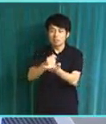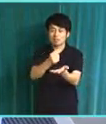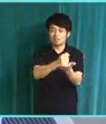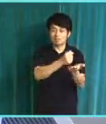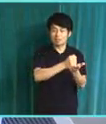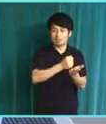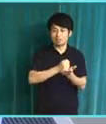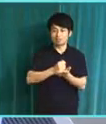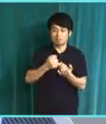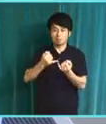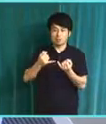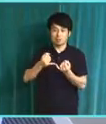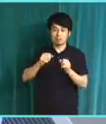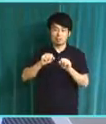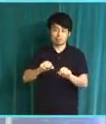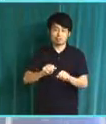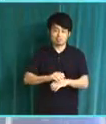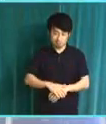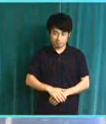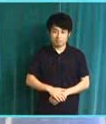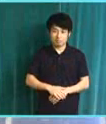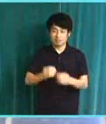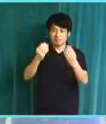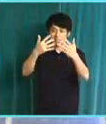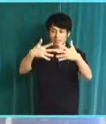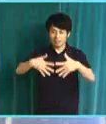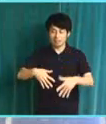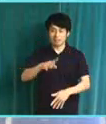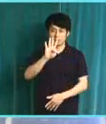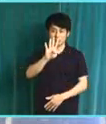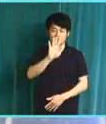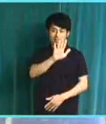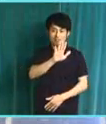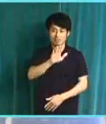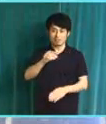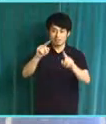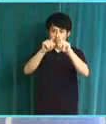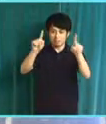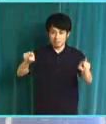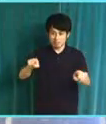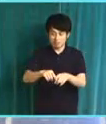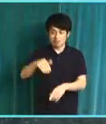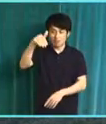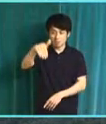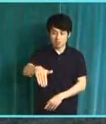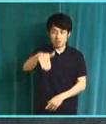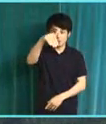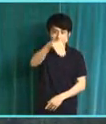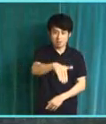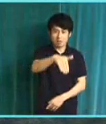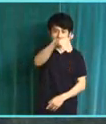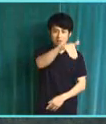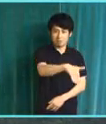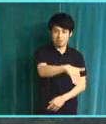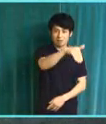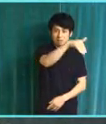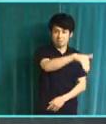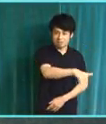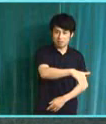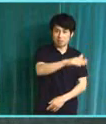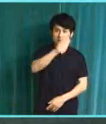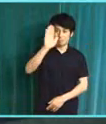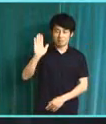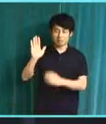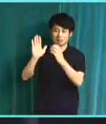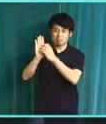ただくとスタンプラリーのような形で機械が4つほどあるんですけれども、はい、そちらにカードを差し込んでいただい